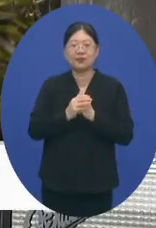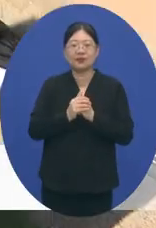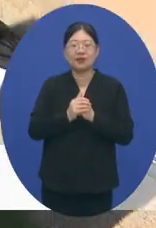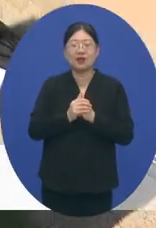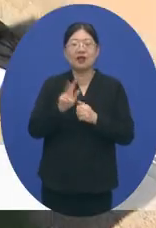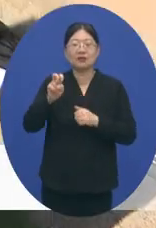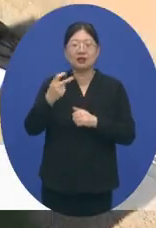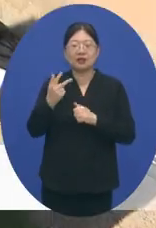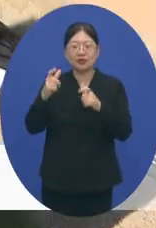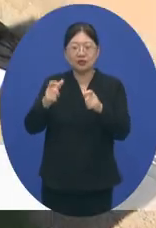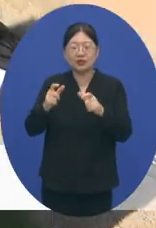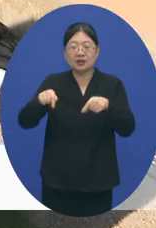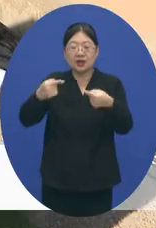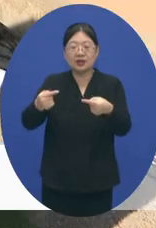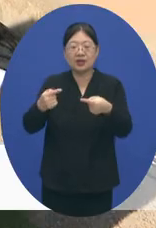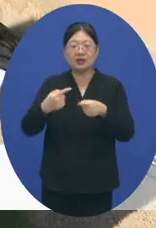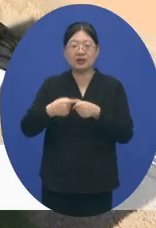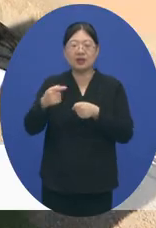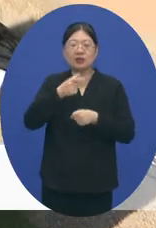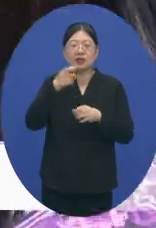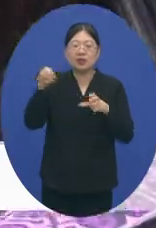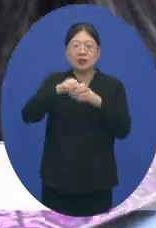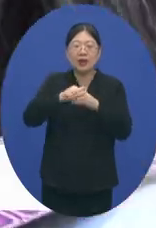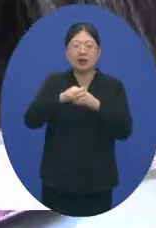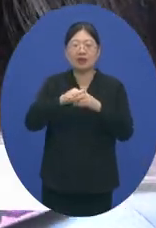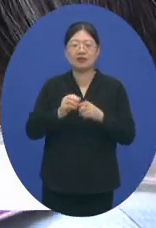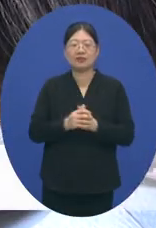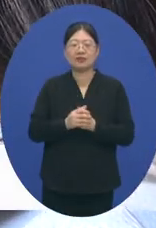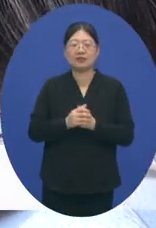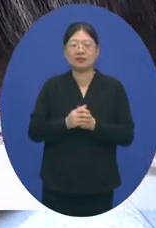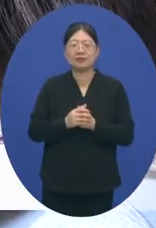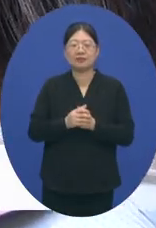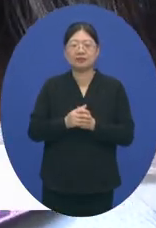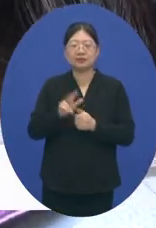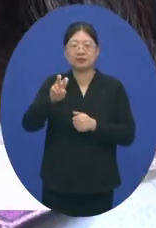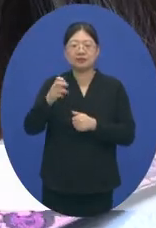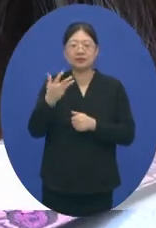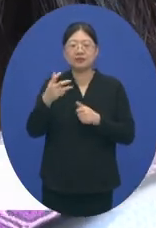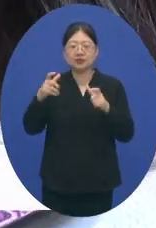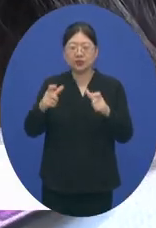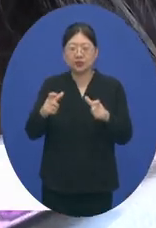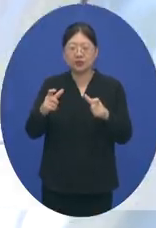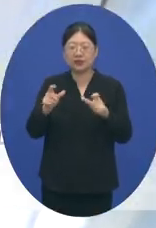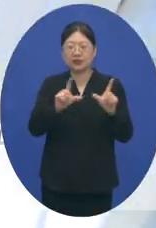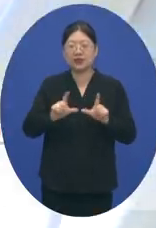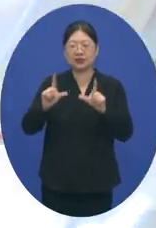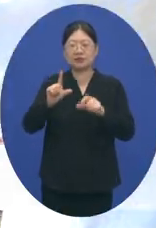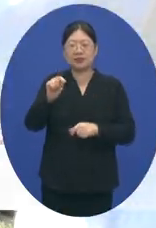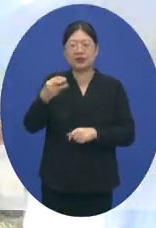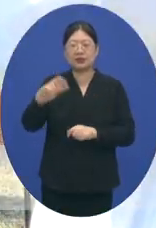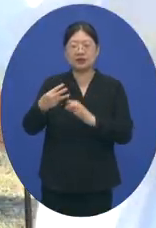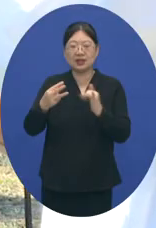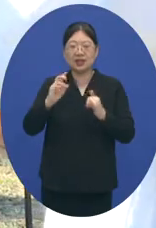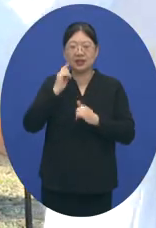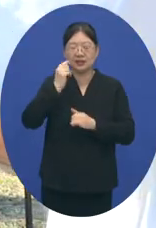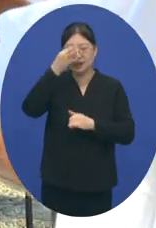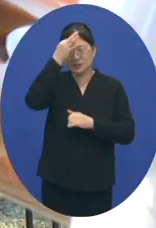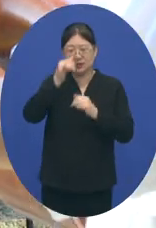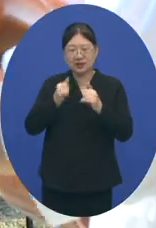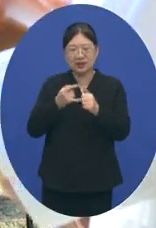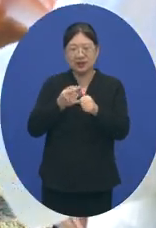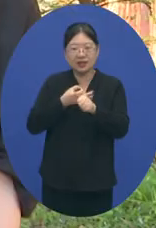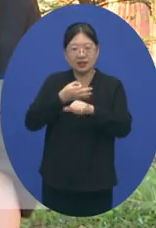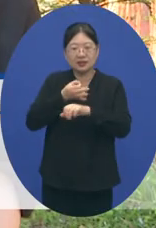시군이 참여했는데 내년엔 수원까지 대상 지역을 넓혀 28개 시군에 거주하는 13,000여 명의 예술인들에게